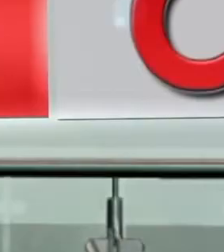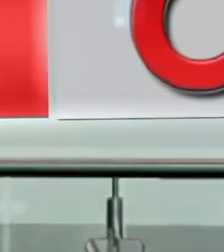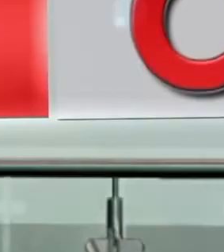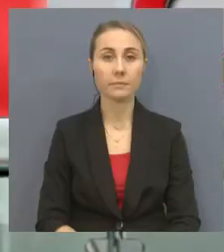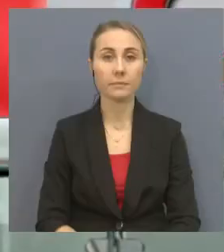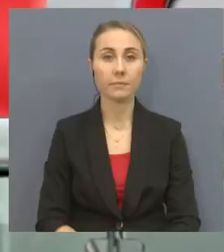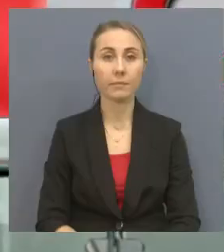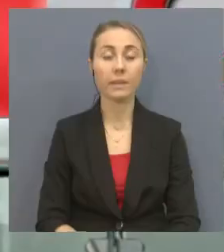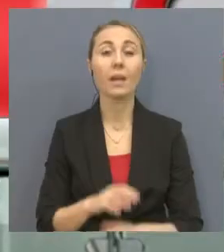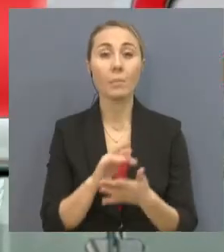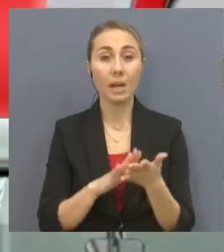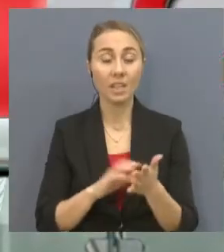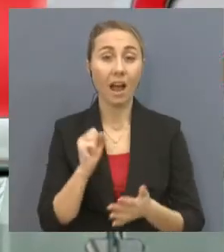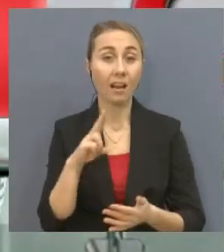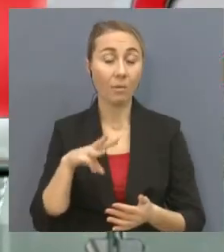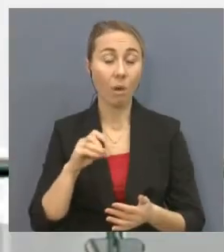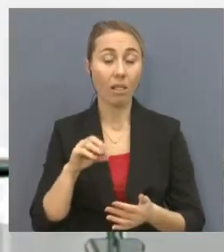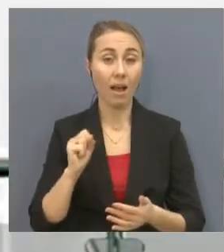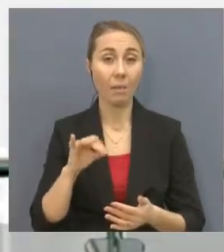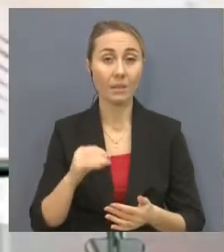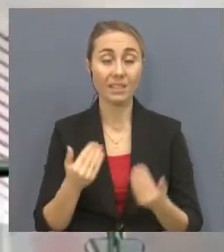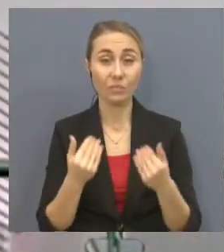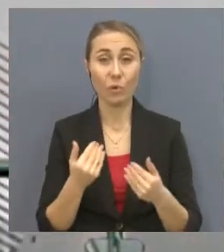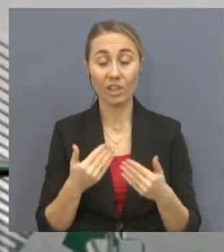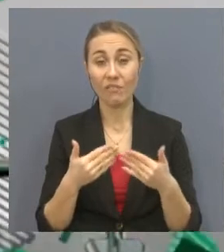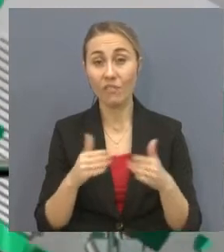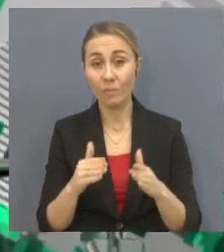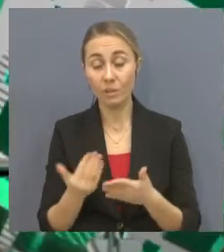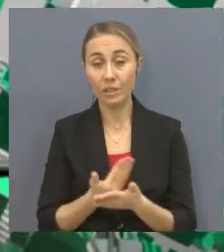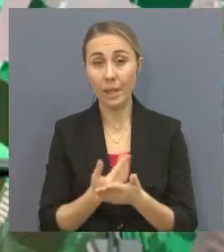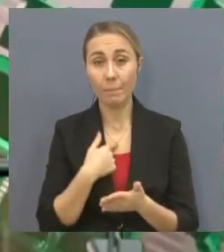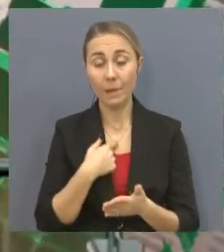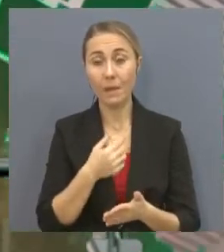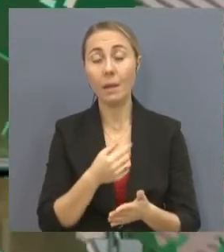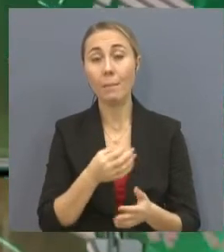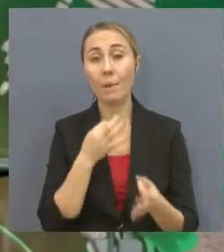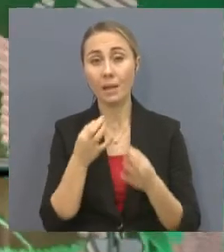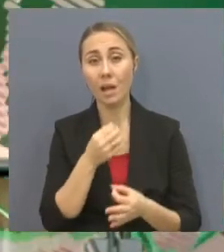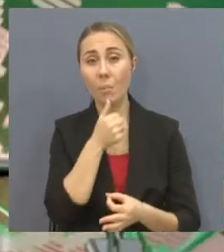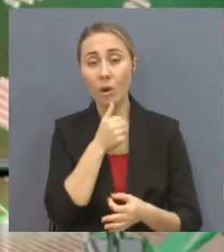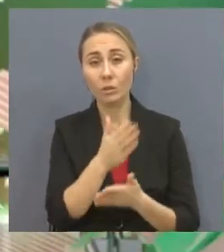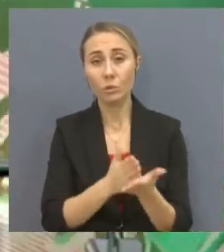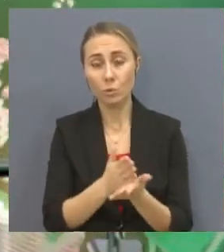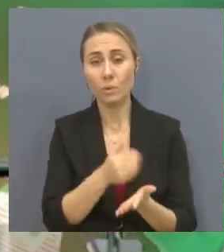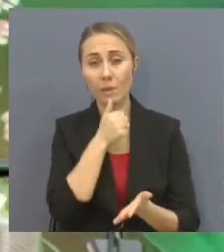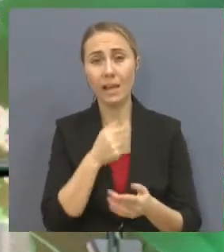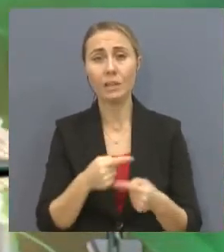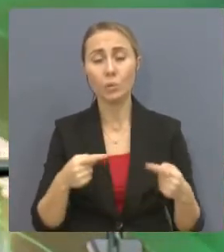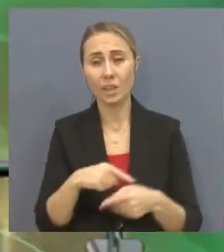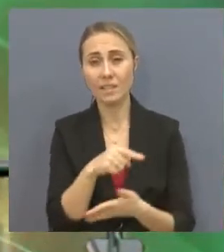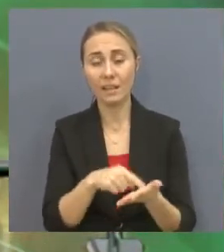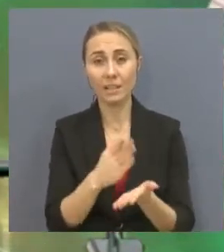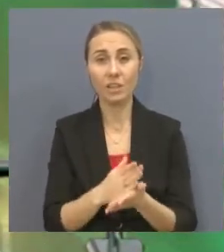продолжаем акмола оптом в сегодняшнем выпуске мы поговорим о пробации у службы пробации следующие задачи